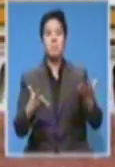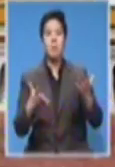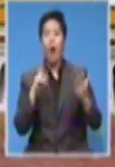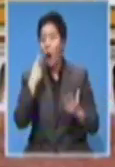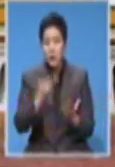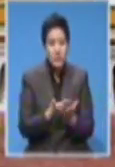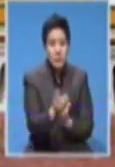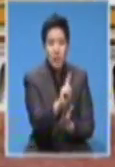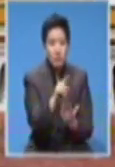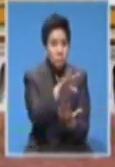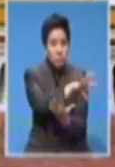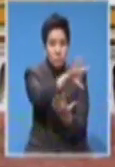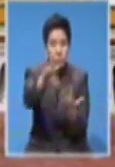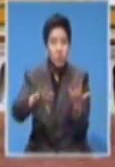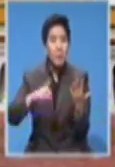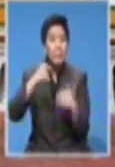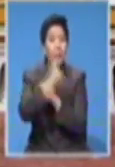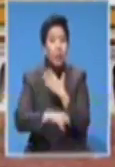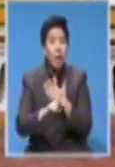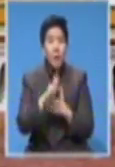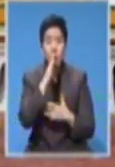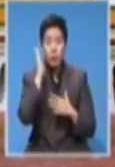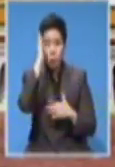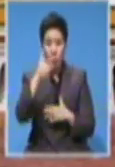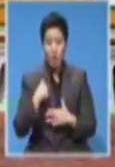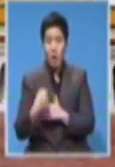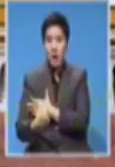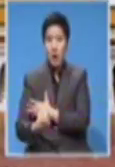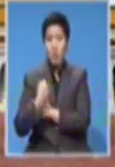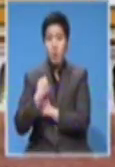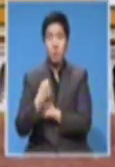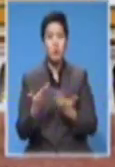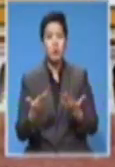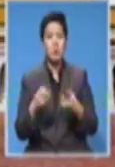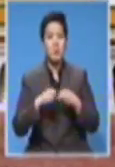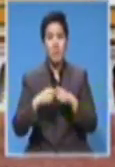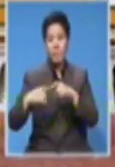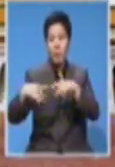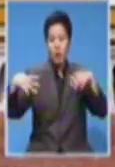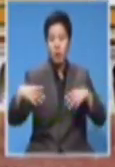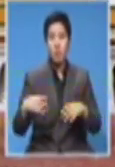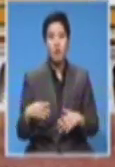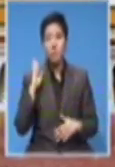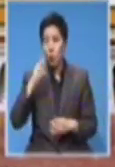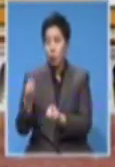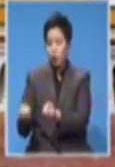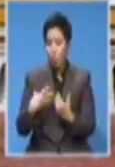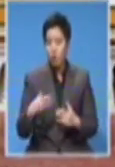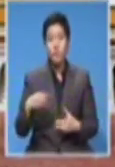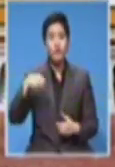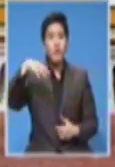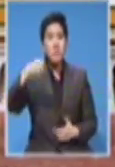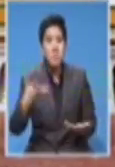ให้ซื้อนะก็ซื้อไม่ได้อีกแล้ววันหน้าถ้าความมั่นคงด้านความมั่นคงมีปัญหากันเขาไม่ส่งแก๊ส